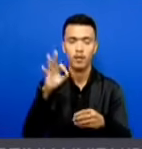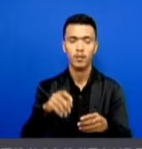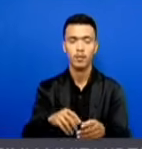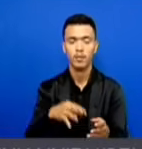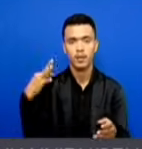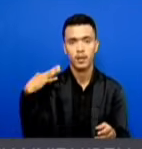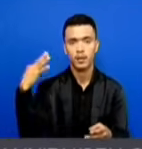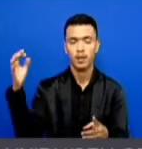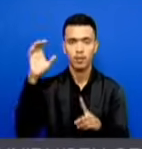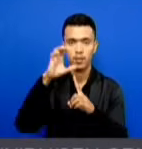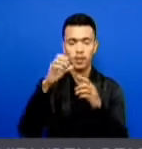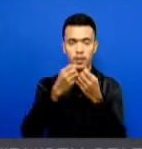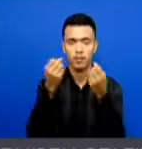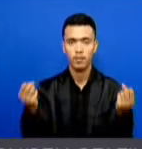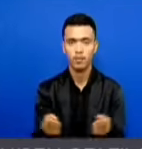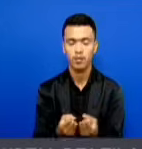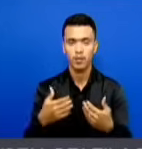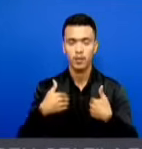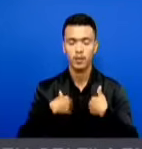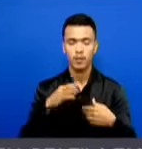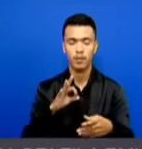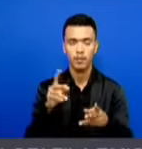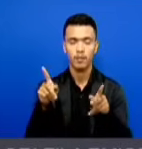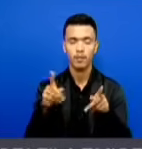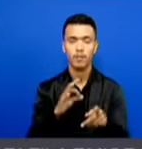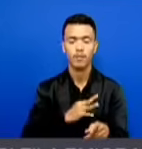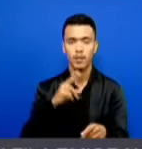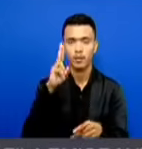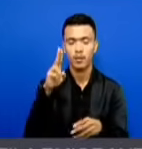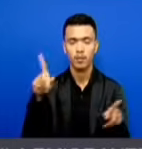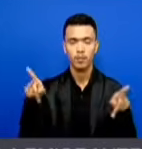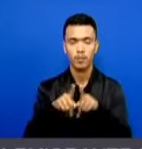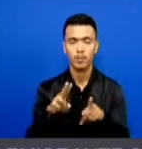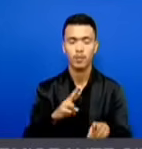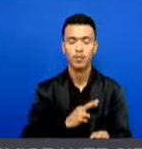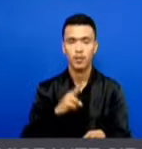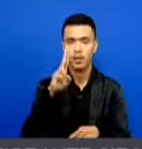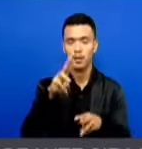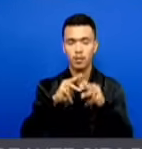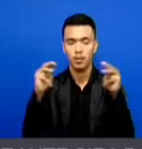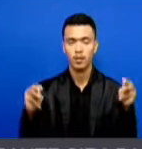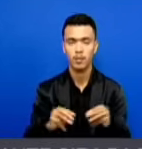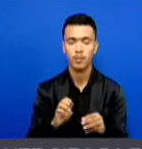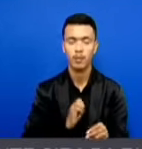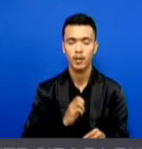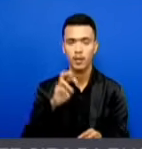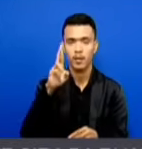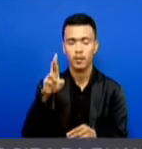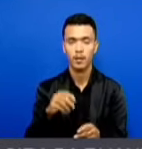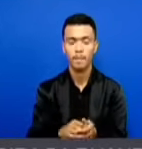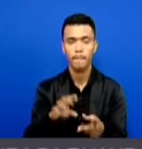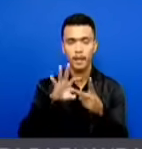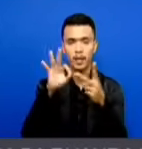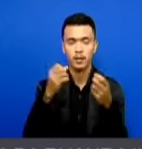Nebe eleita sai sefi suku ya suku Fatukeru postu railaku munisipiu Ermera. Eleição organ